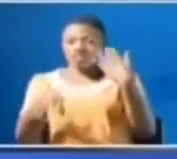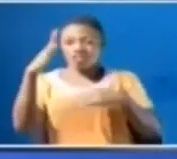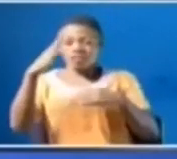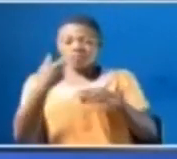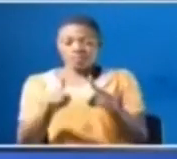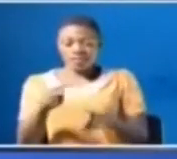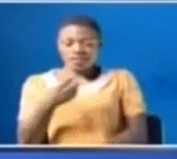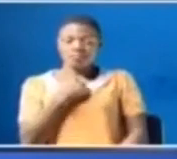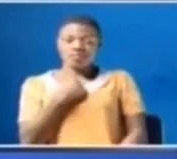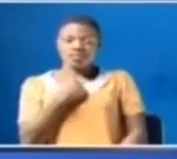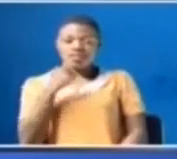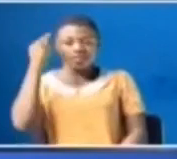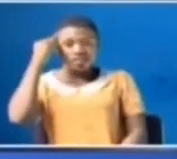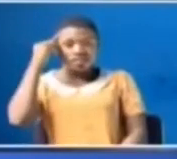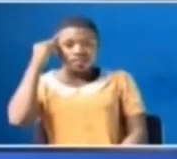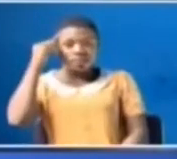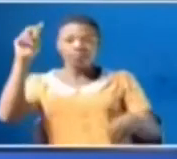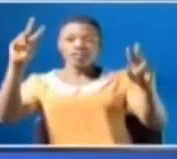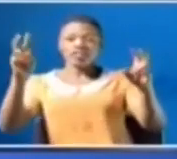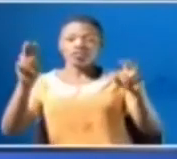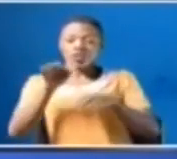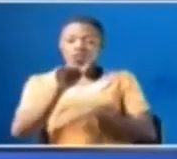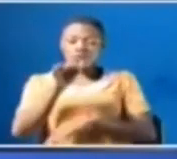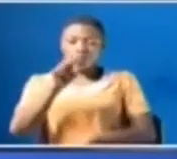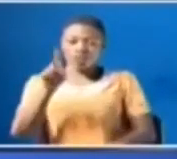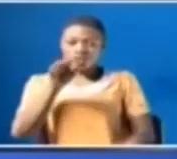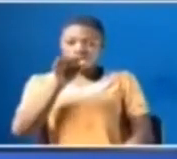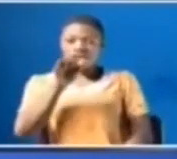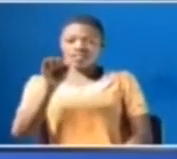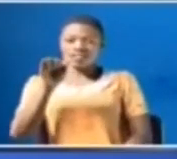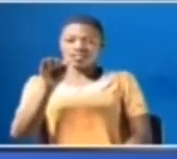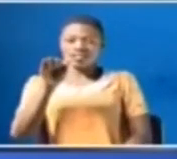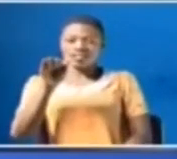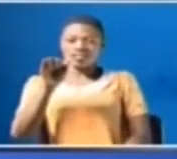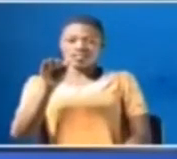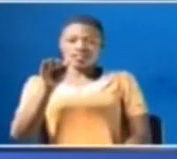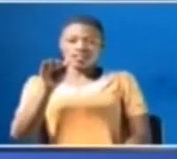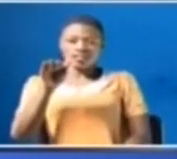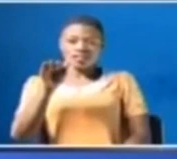na mimi, swali ambayo tunafaa kuuliza ni nilipotaja hapo awali, je,